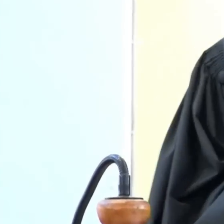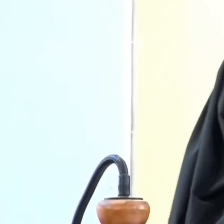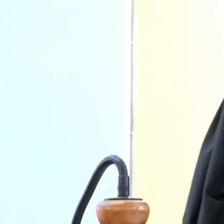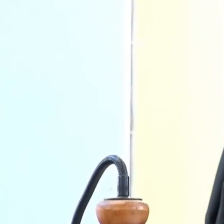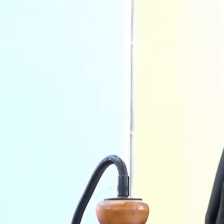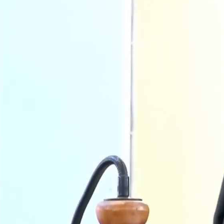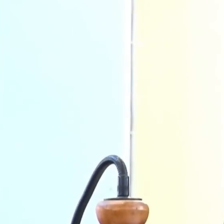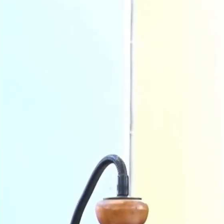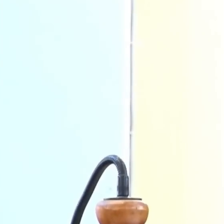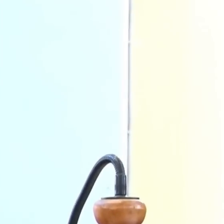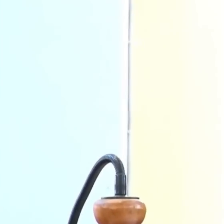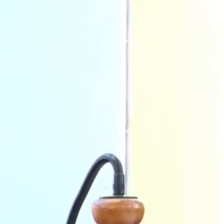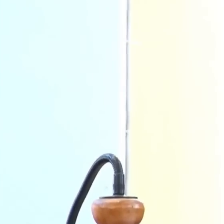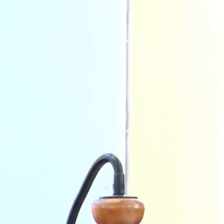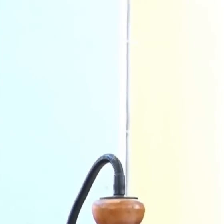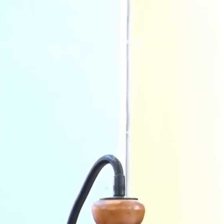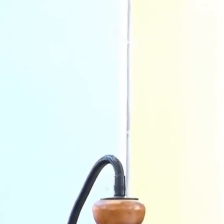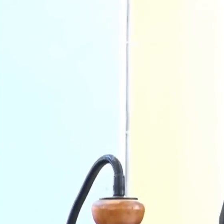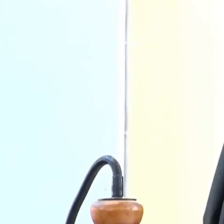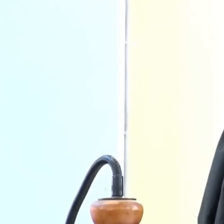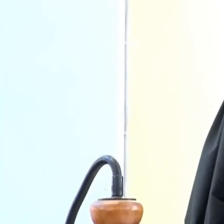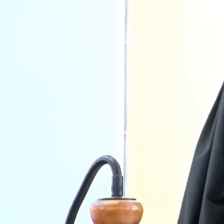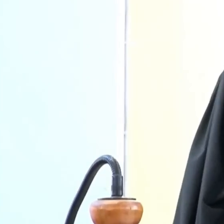Kiugo kĩa Ngai thĩinĩ wa atũmwo